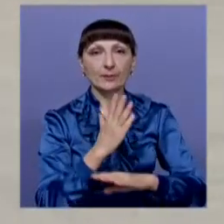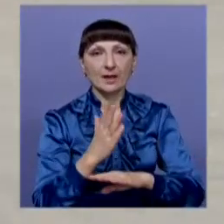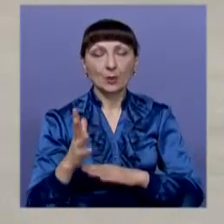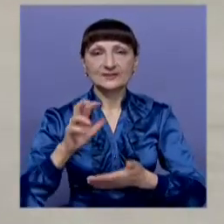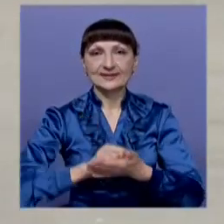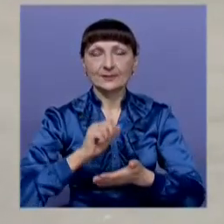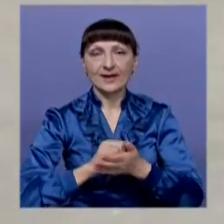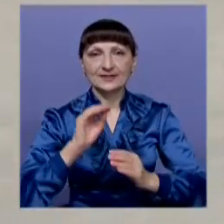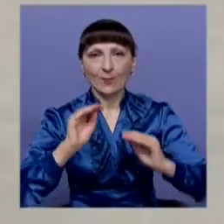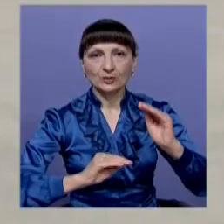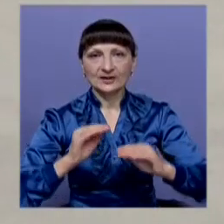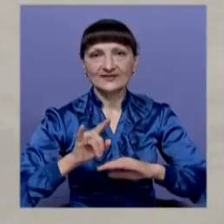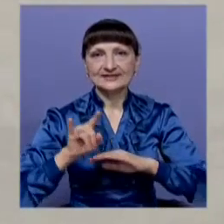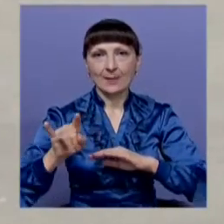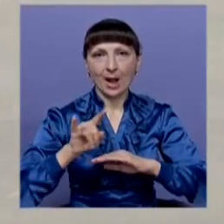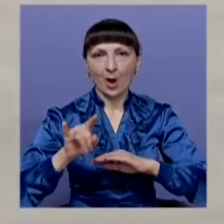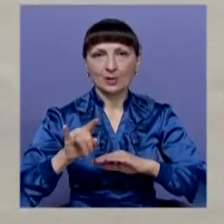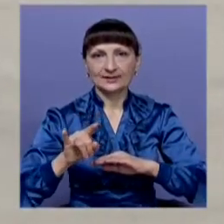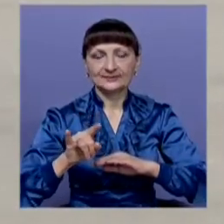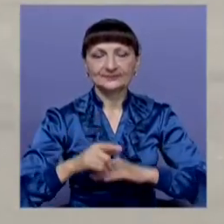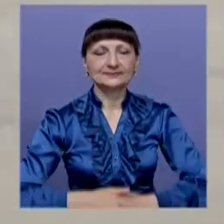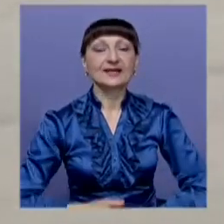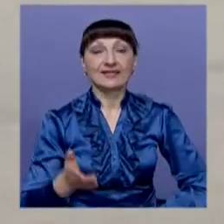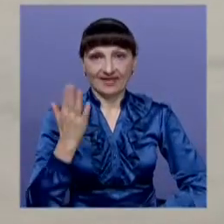занимается моделированием самолетов. Сава, запускай.